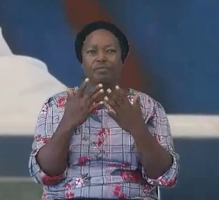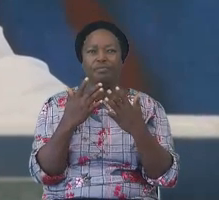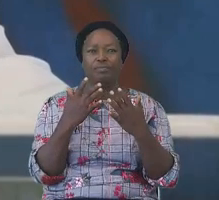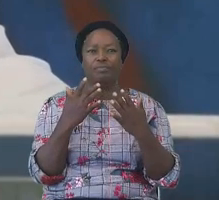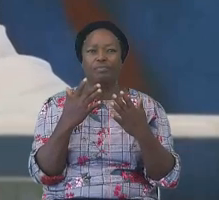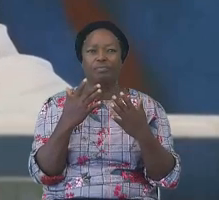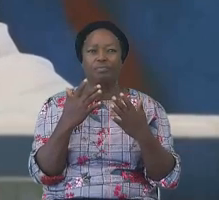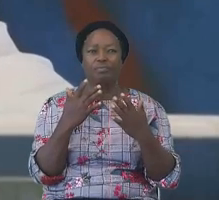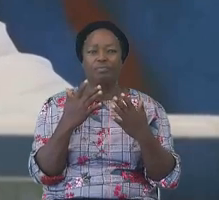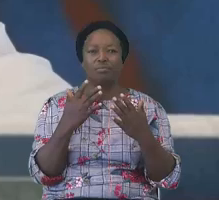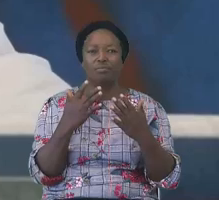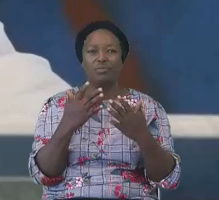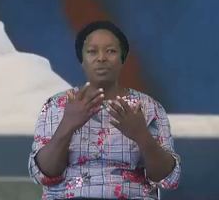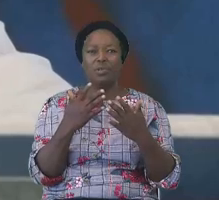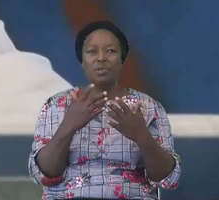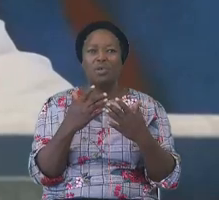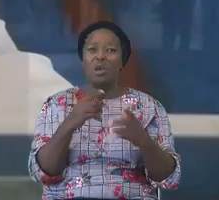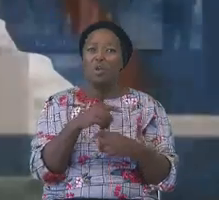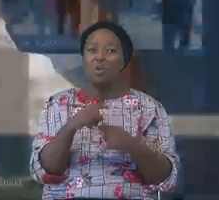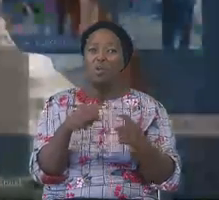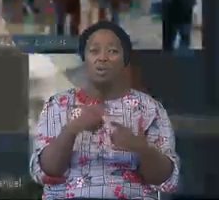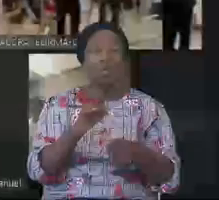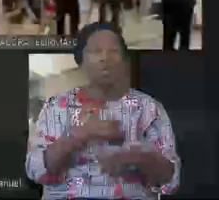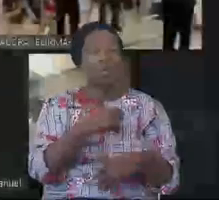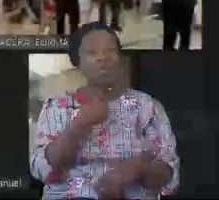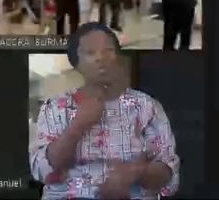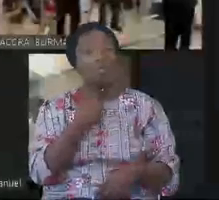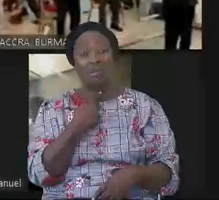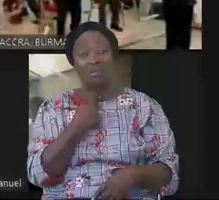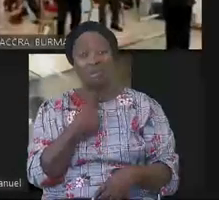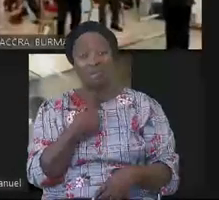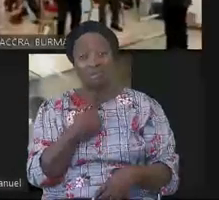Le réconfort pour les attristés.